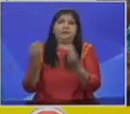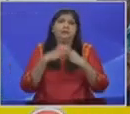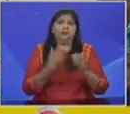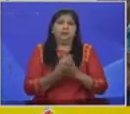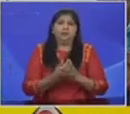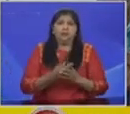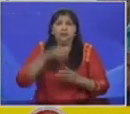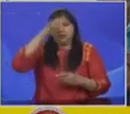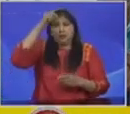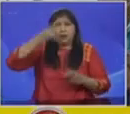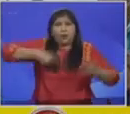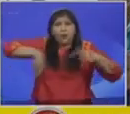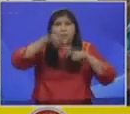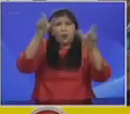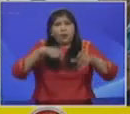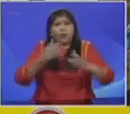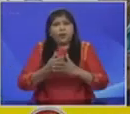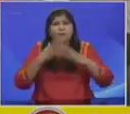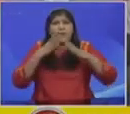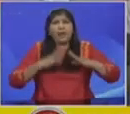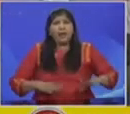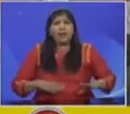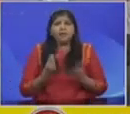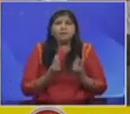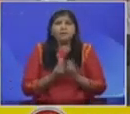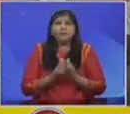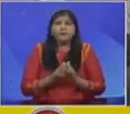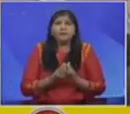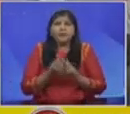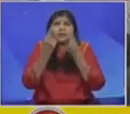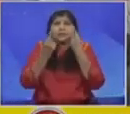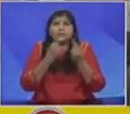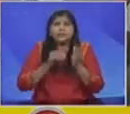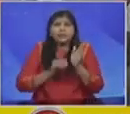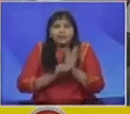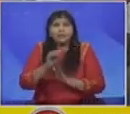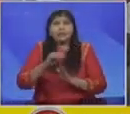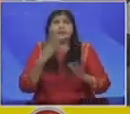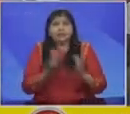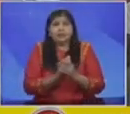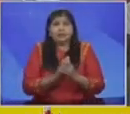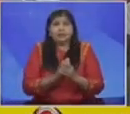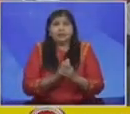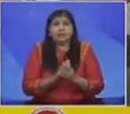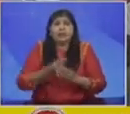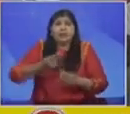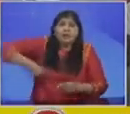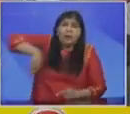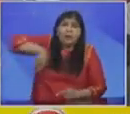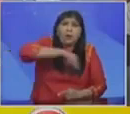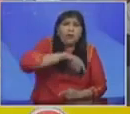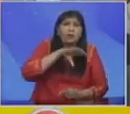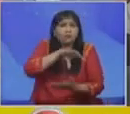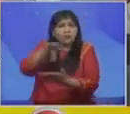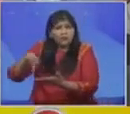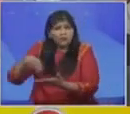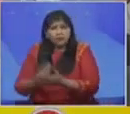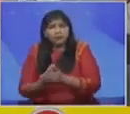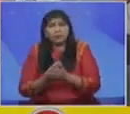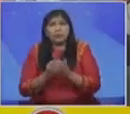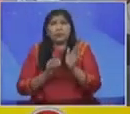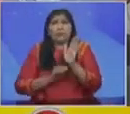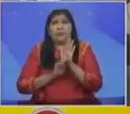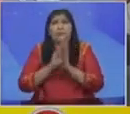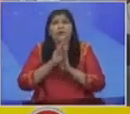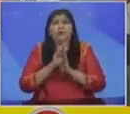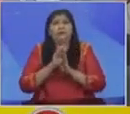हर नागरिक अपने जीवन में विज्ञान का विस्तार करेगा, हर क्षेत्र में करेगा, तो प्रगति के